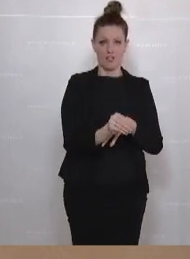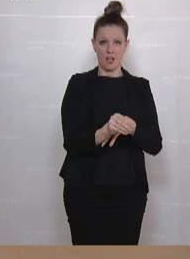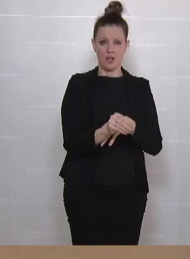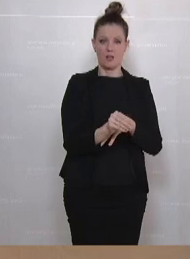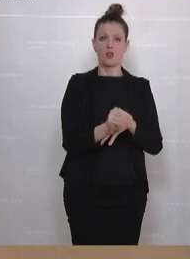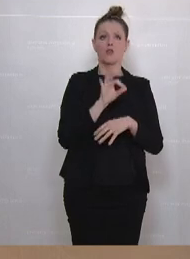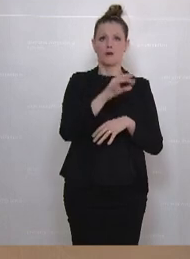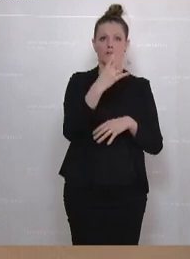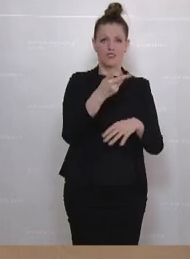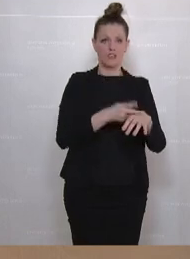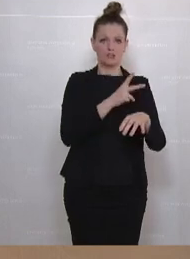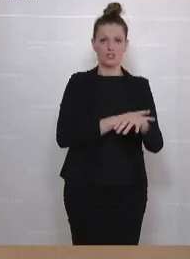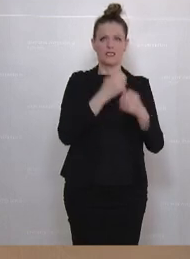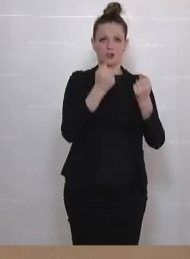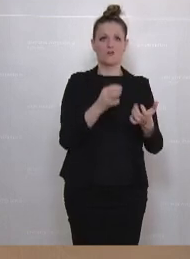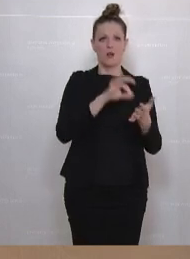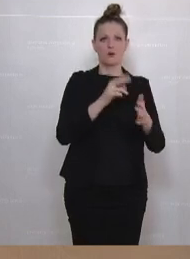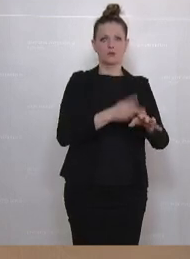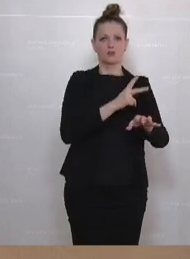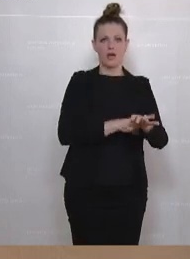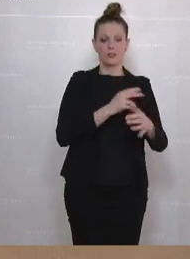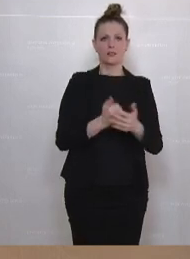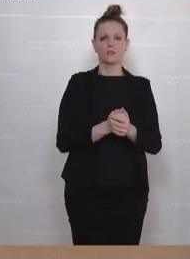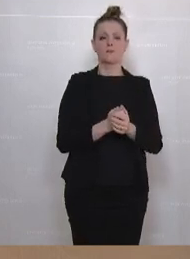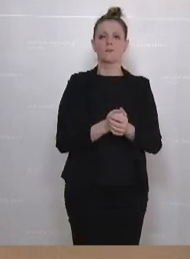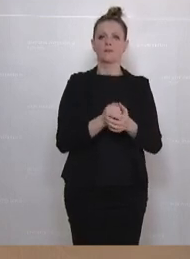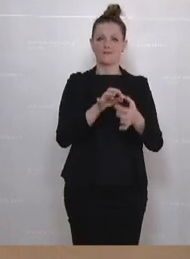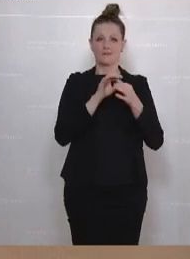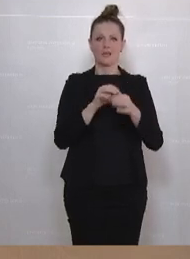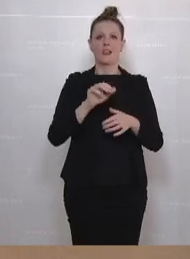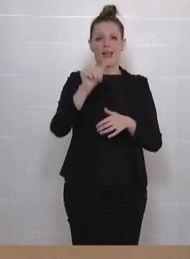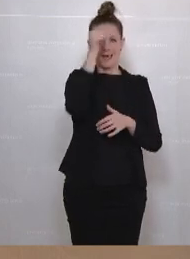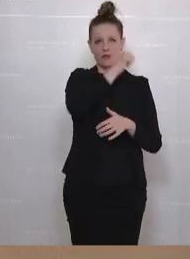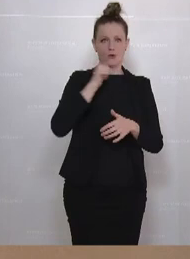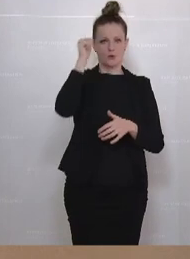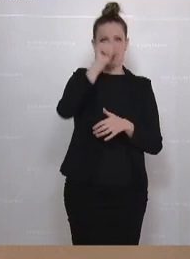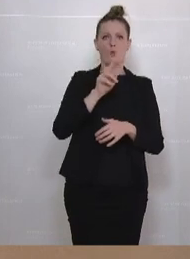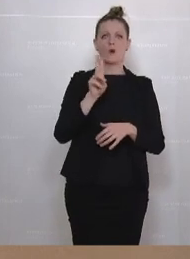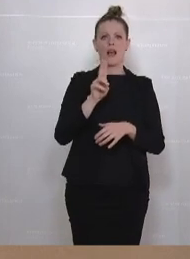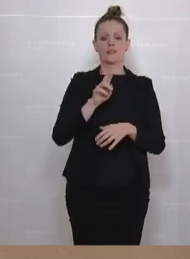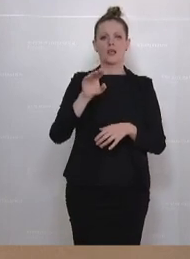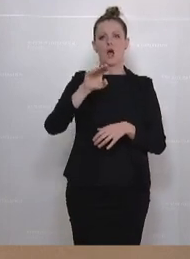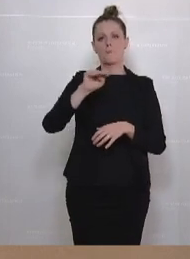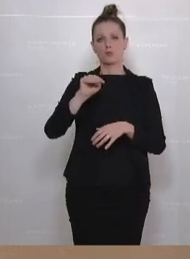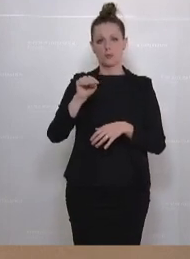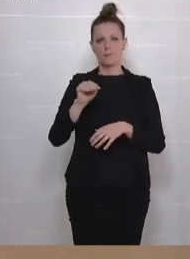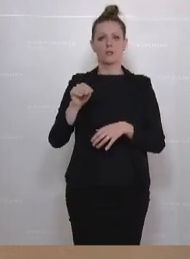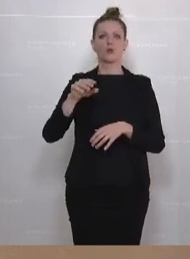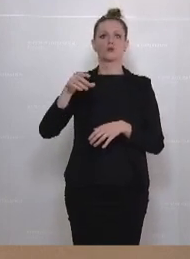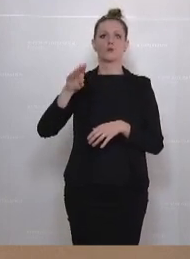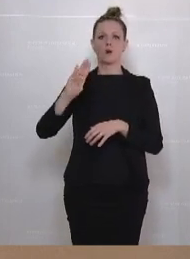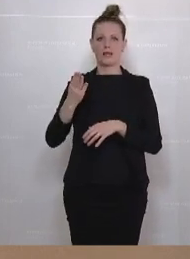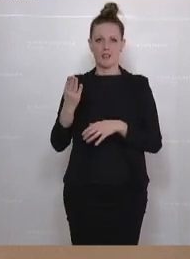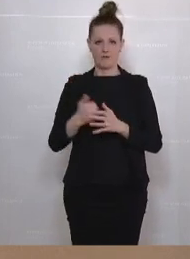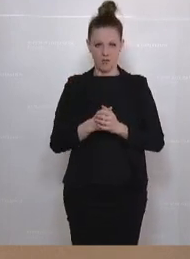vier Staaten, das sind alle Schwerpunktstaaten Österreichs dort, Äthiopien, Uganda, Mosambik und Burkina Faso.